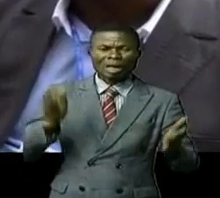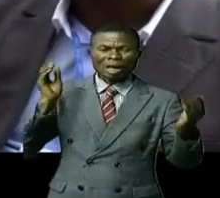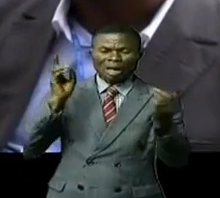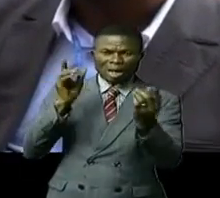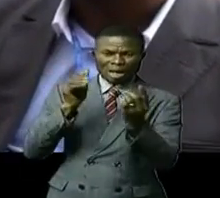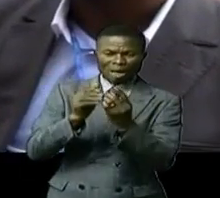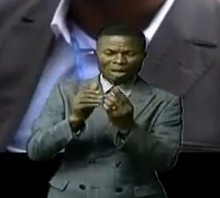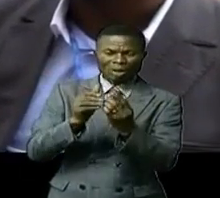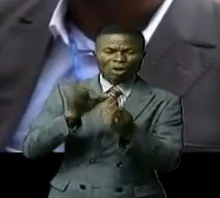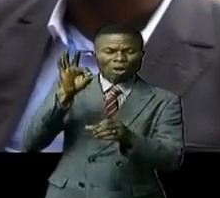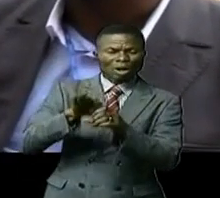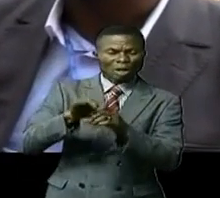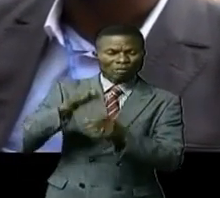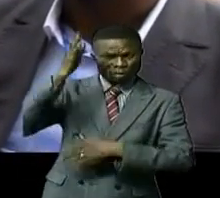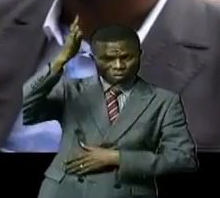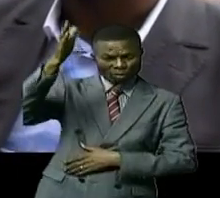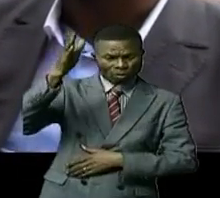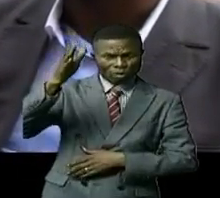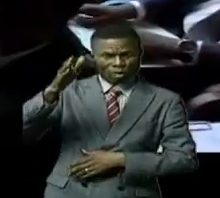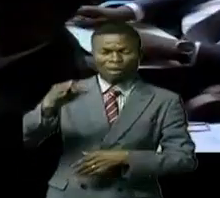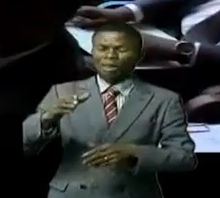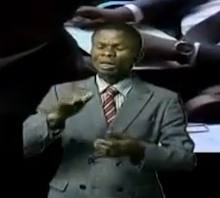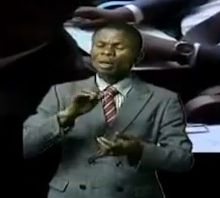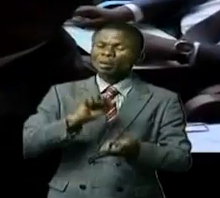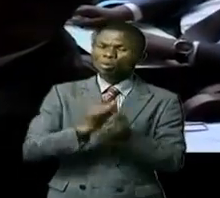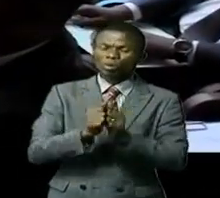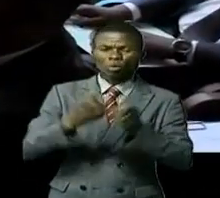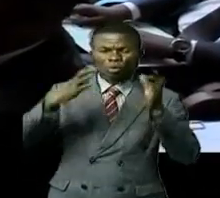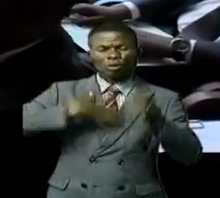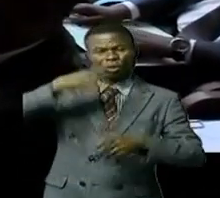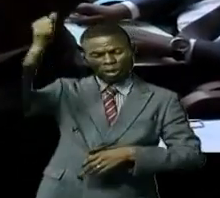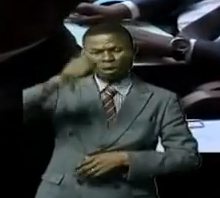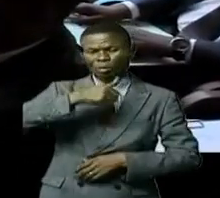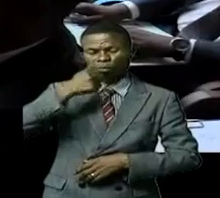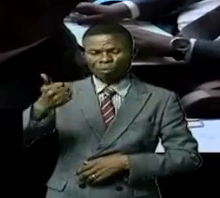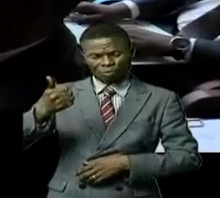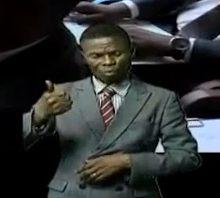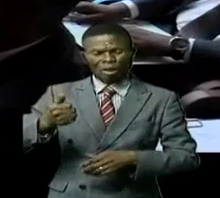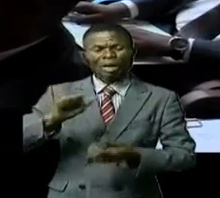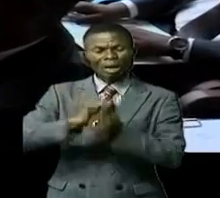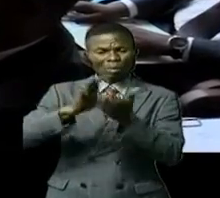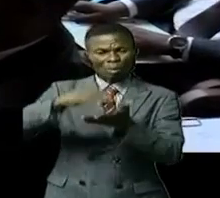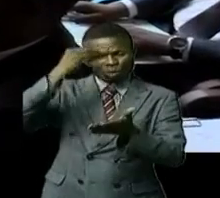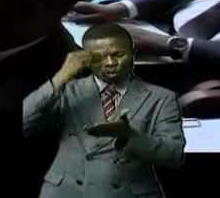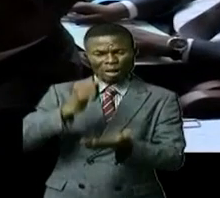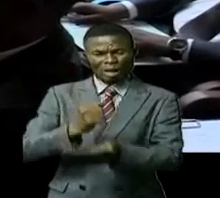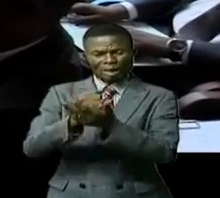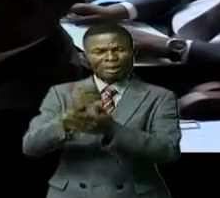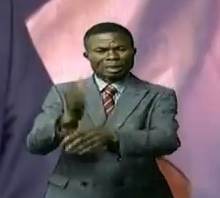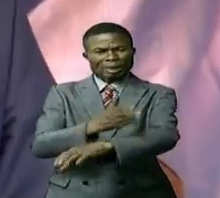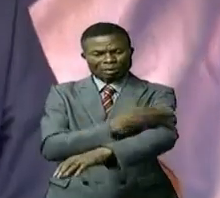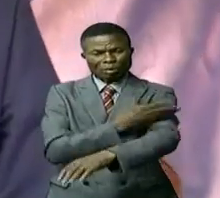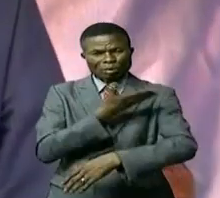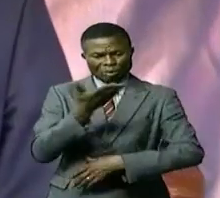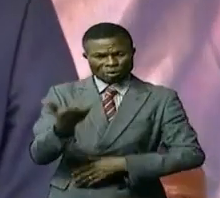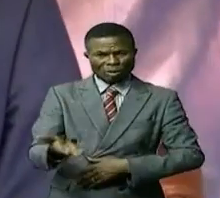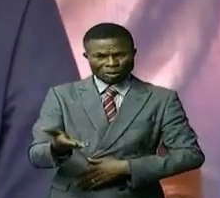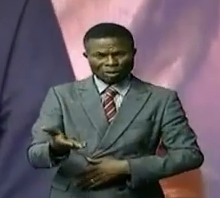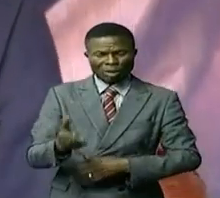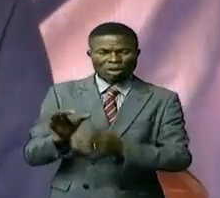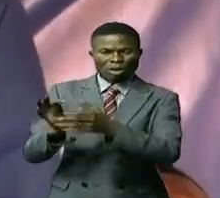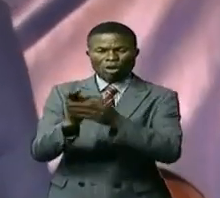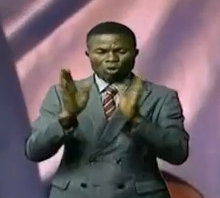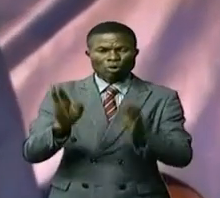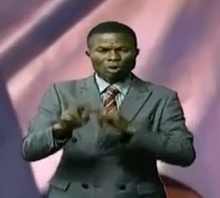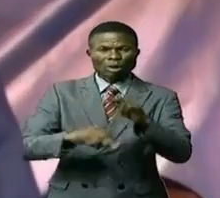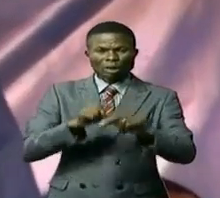cette compétition électorale sans obstacle. Les matières apprises doivent servir de boussole, martèle Sylvain Moutombo, coordonnateur